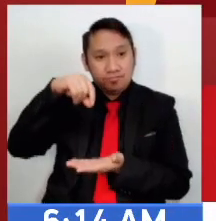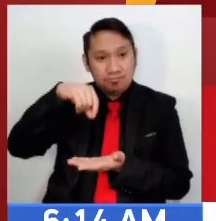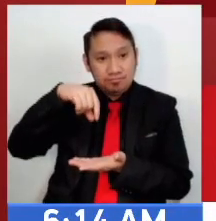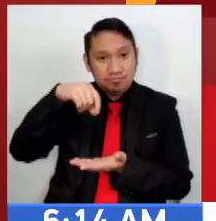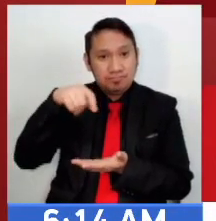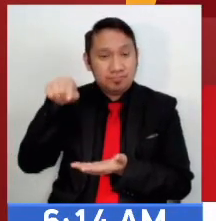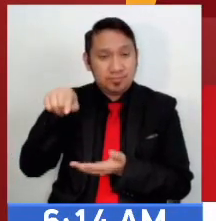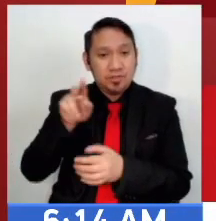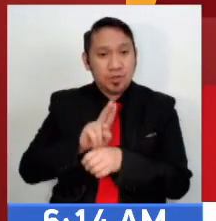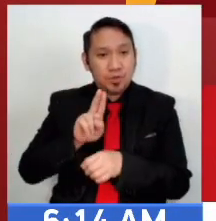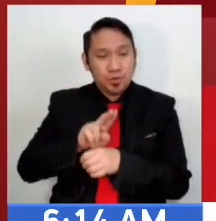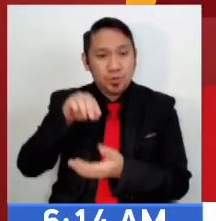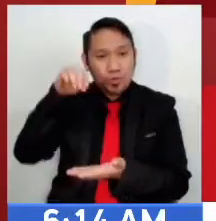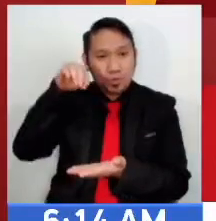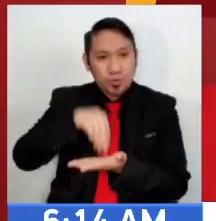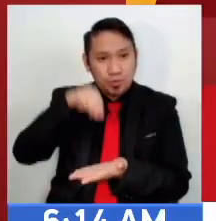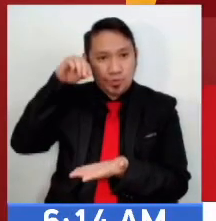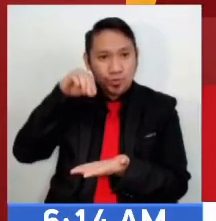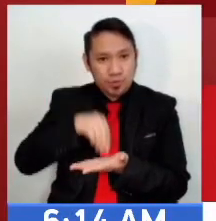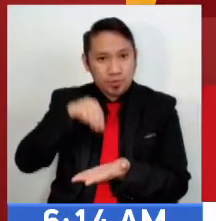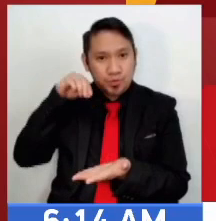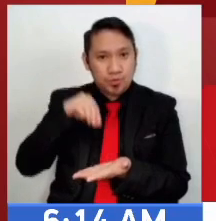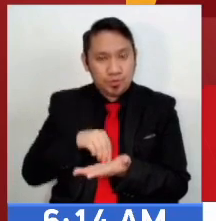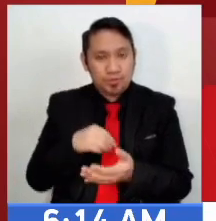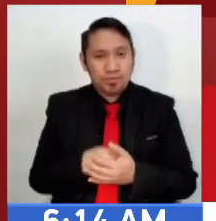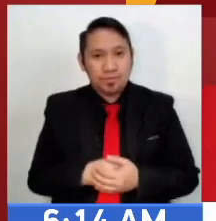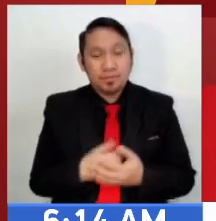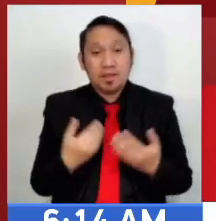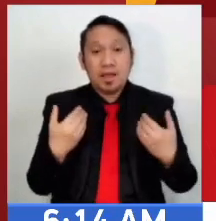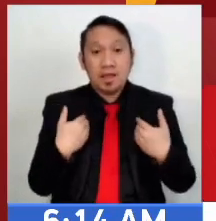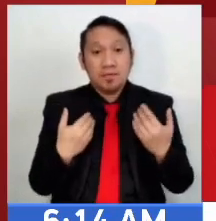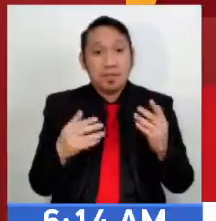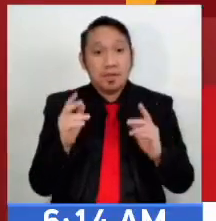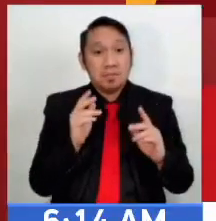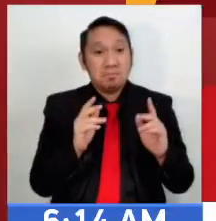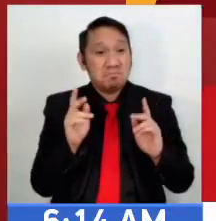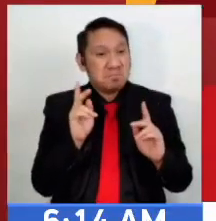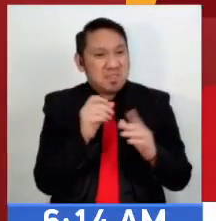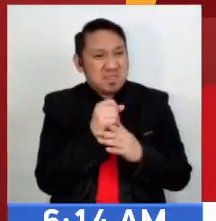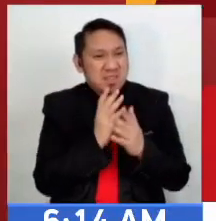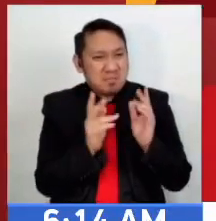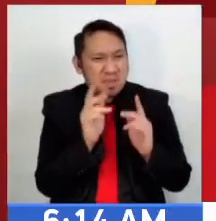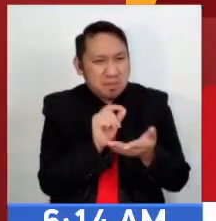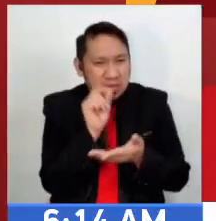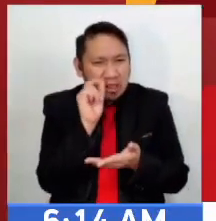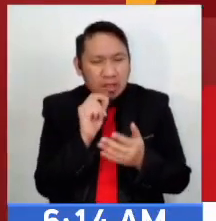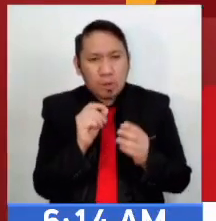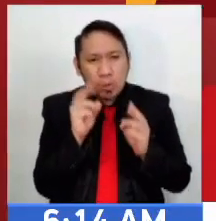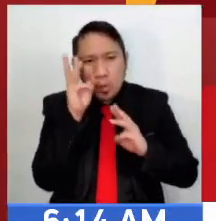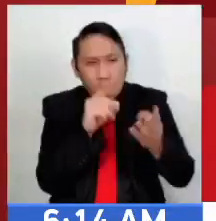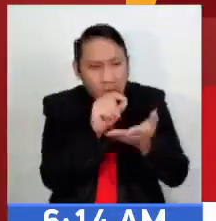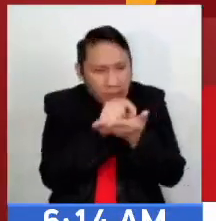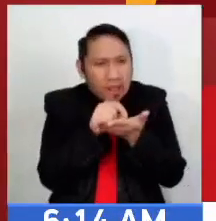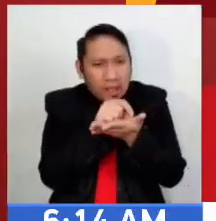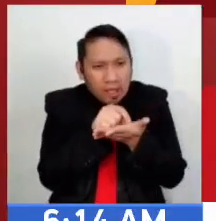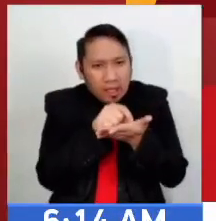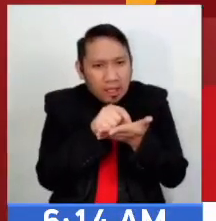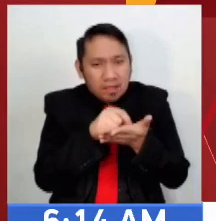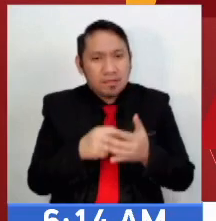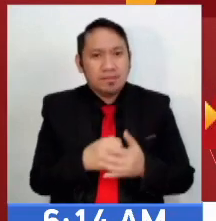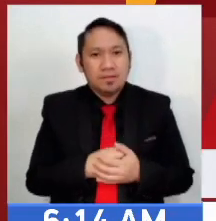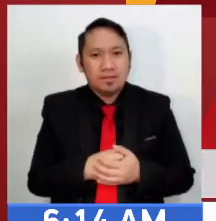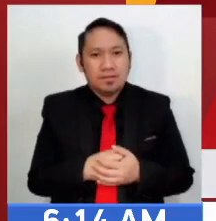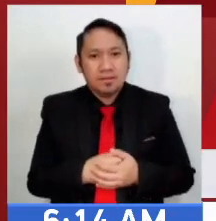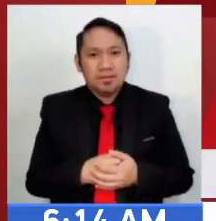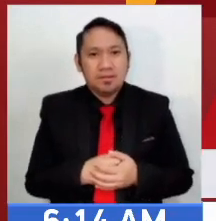ang stamping pen. Meron tayong mga kababayan na tatakot kasi yung shade lahat. Hindi nila nasi-shade ng lahat. Para din mas makatipid. Hindi na kailangan. Yung ball